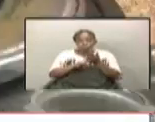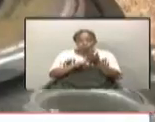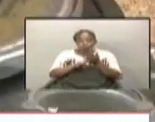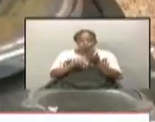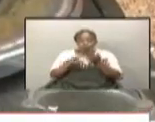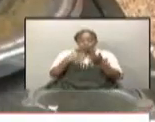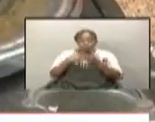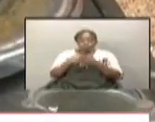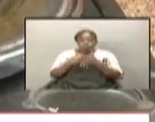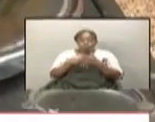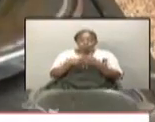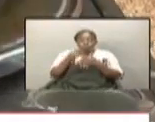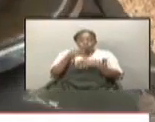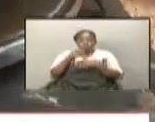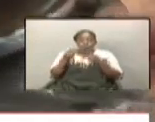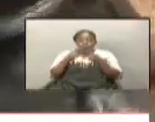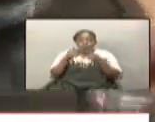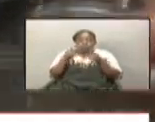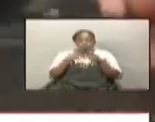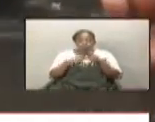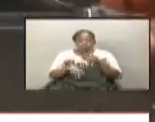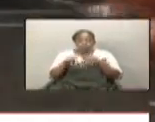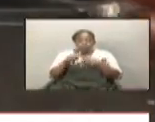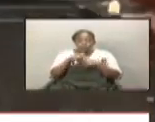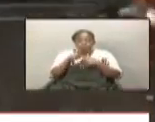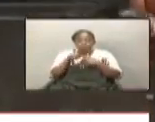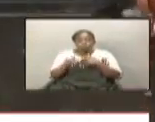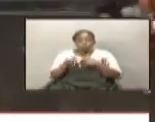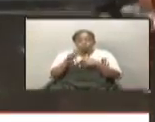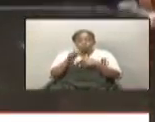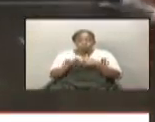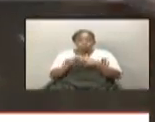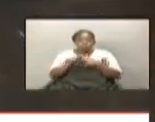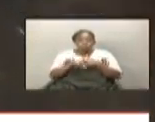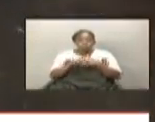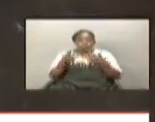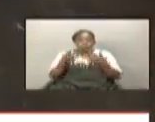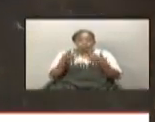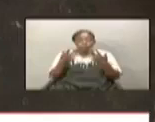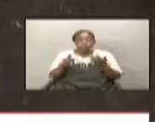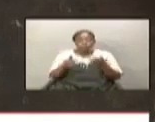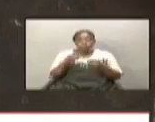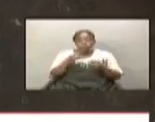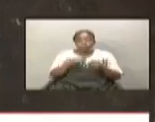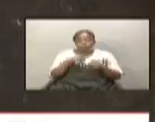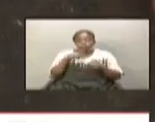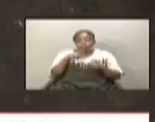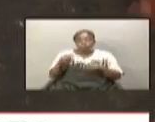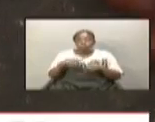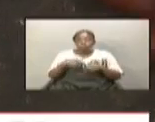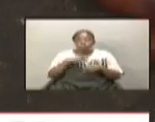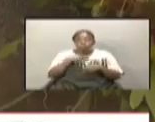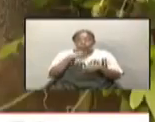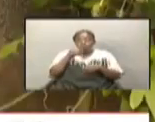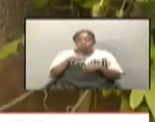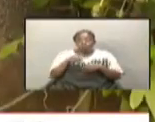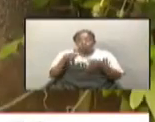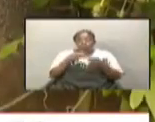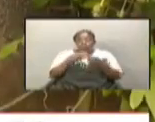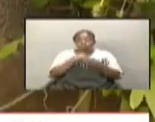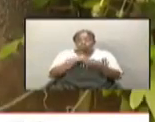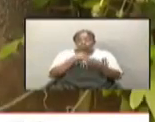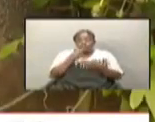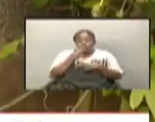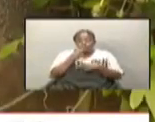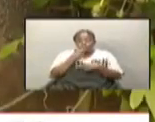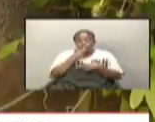kino ekyenjawulo bano bo batambulanga nazo bwe babanga bagenda okukyalira ab'enganda zaabwe.